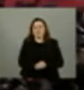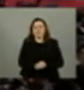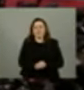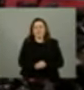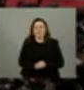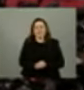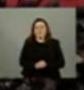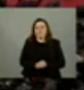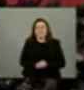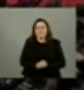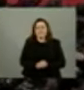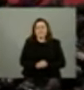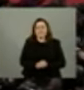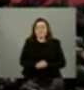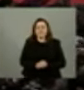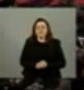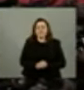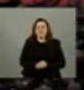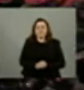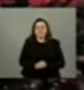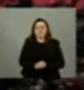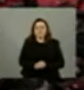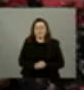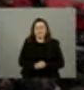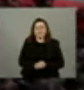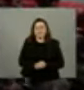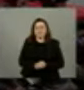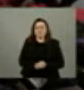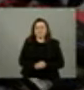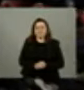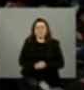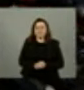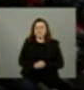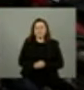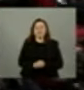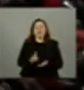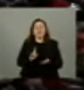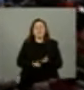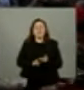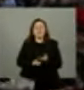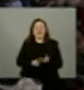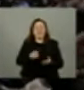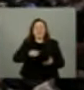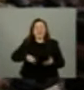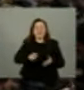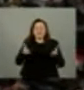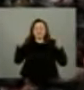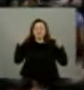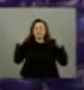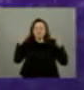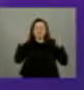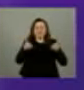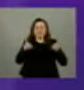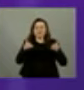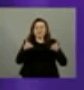έχουν διαφορετικό χαρακτήρα. Ενώ οι παρεμβάσεις εκείνων που διαφωνούν ή έχουν δεύτερες σκέψεις ή είναι